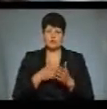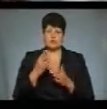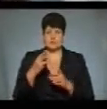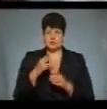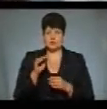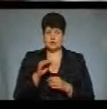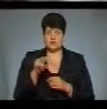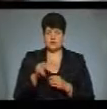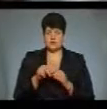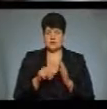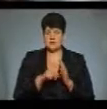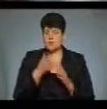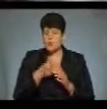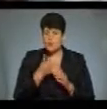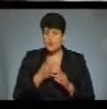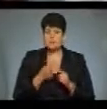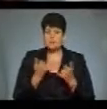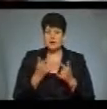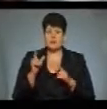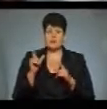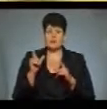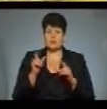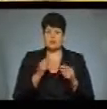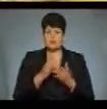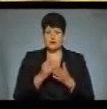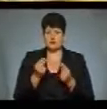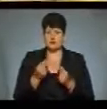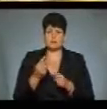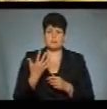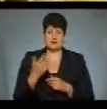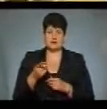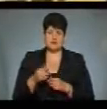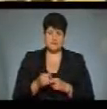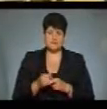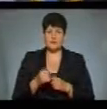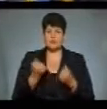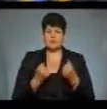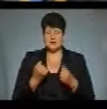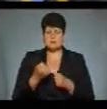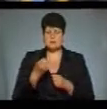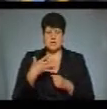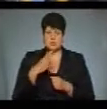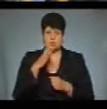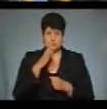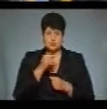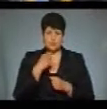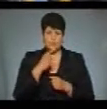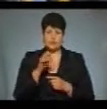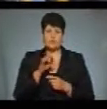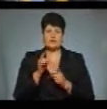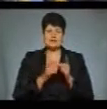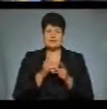року. Тепер проїзд у маршрутках має коштувати 5 гривень. Водій 15-го маршруту Володимир Шевчук каже, про зміну тарифу не